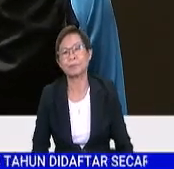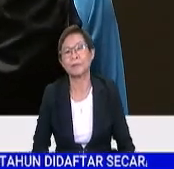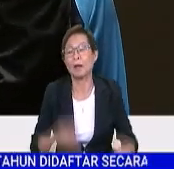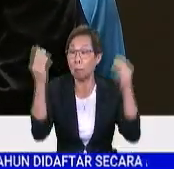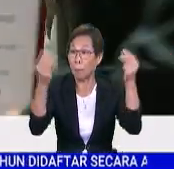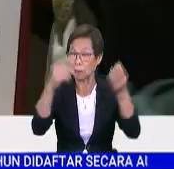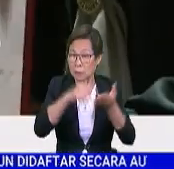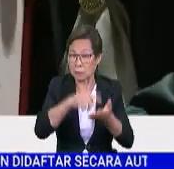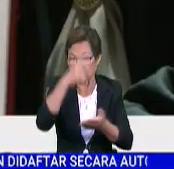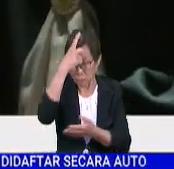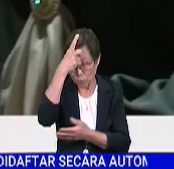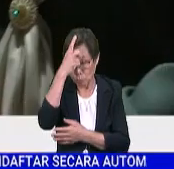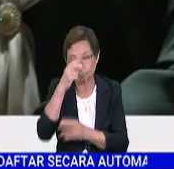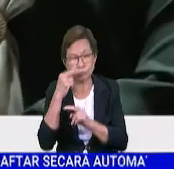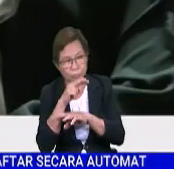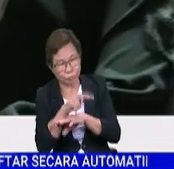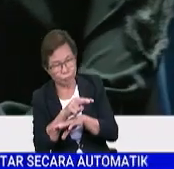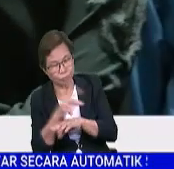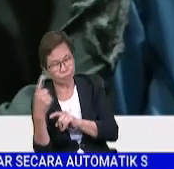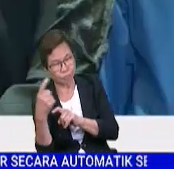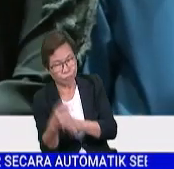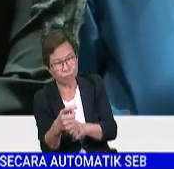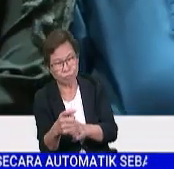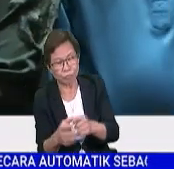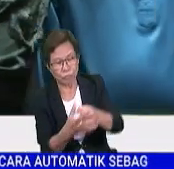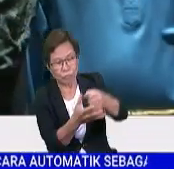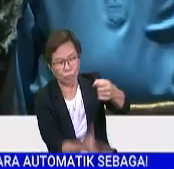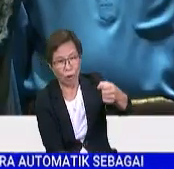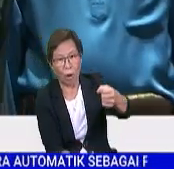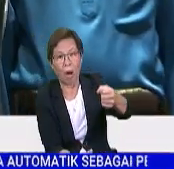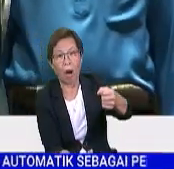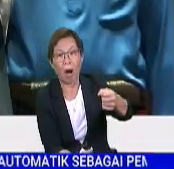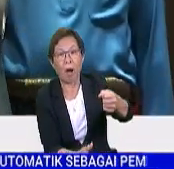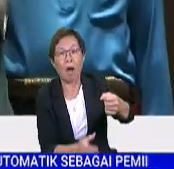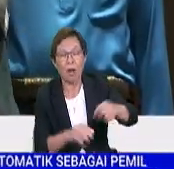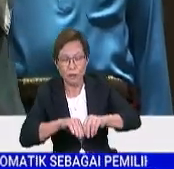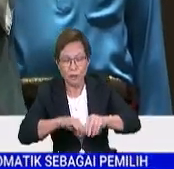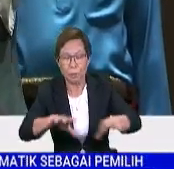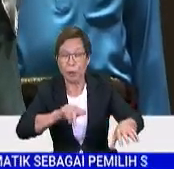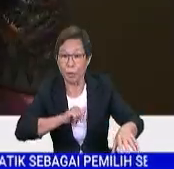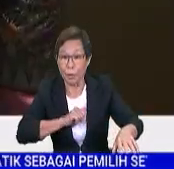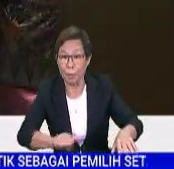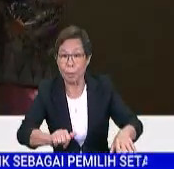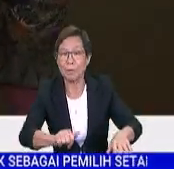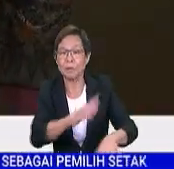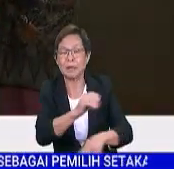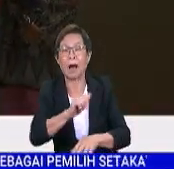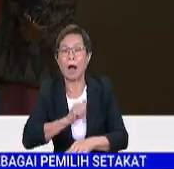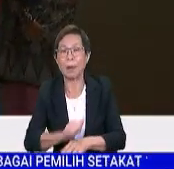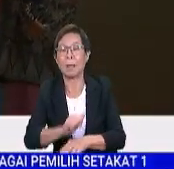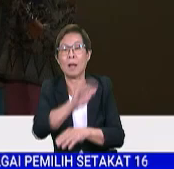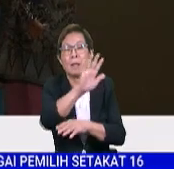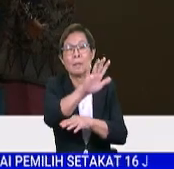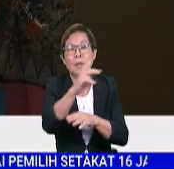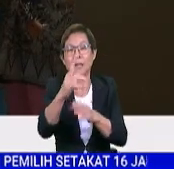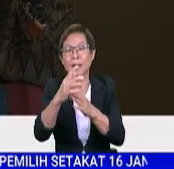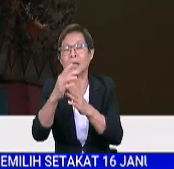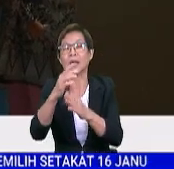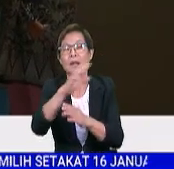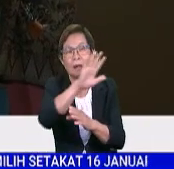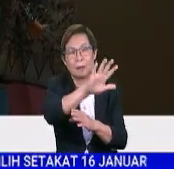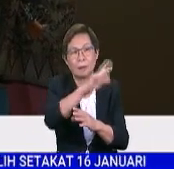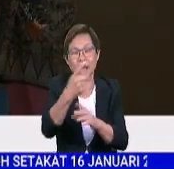Majlis ini Datuk Arif F menyaksikan penyampaian peruntukan kegiatan dakwah dan keagamaan sebanyak r5,000 daripada